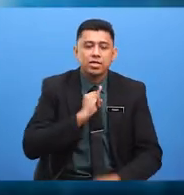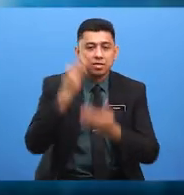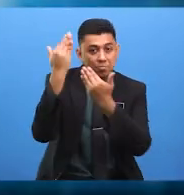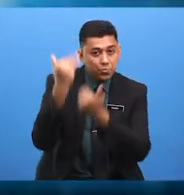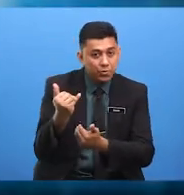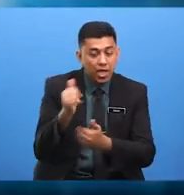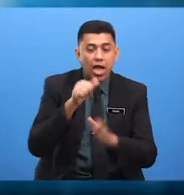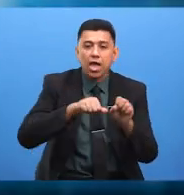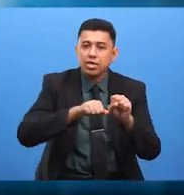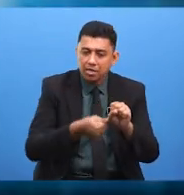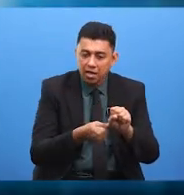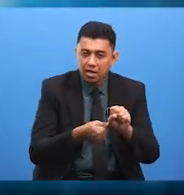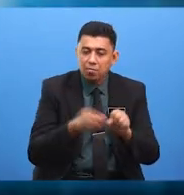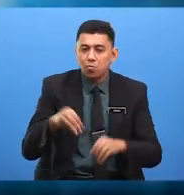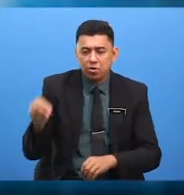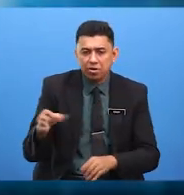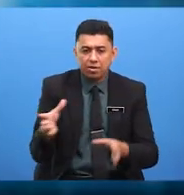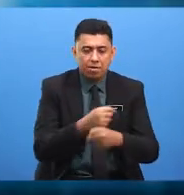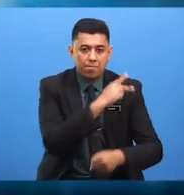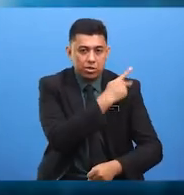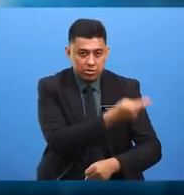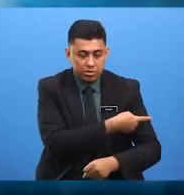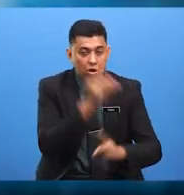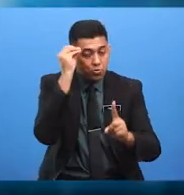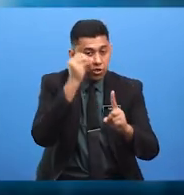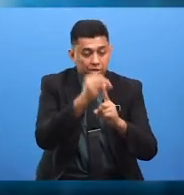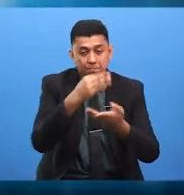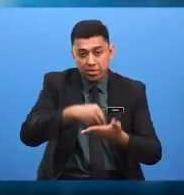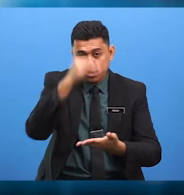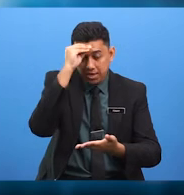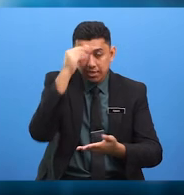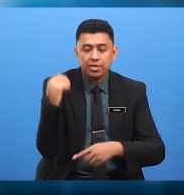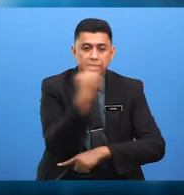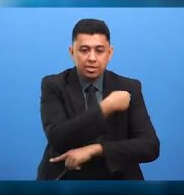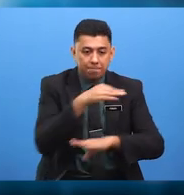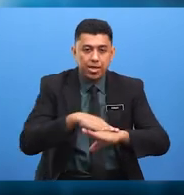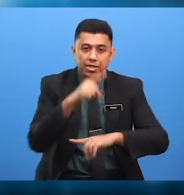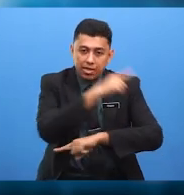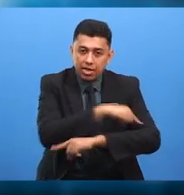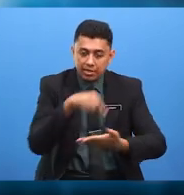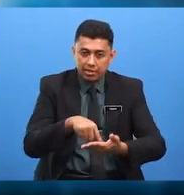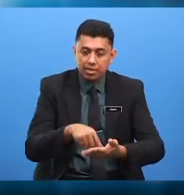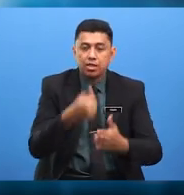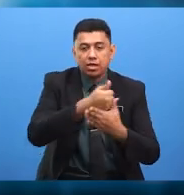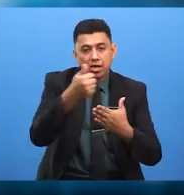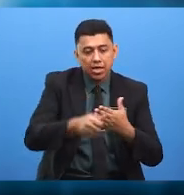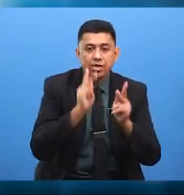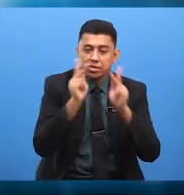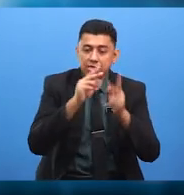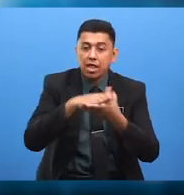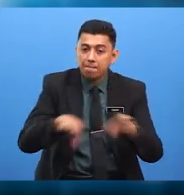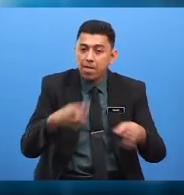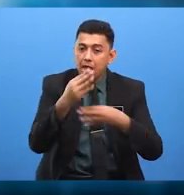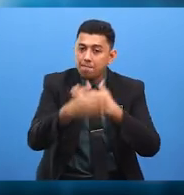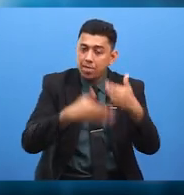agar murid-murid dapat menguasai objektif pembelajaran kitab pada hari ini Akhir kata selamat maju jaya